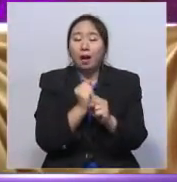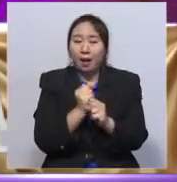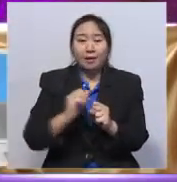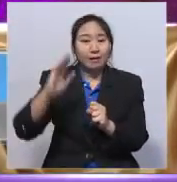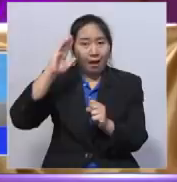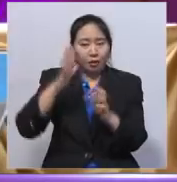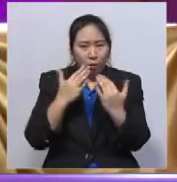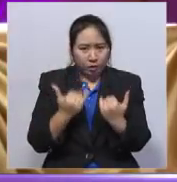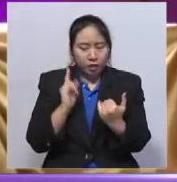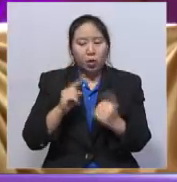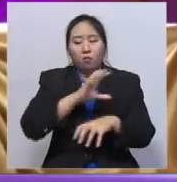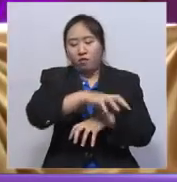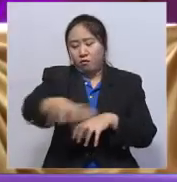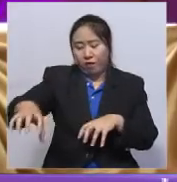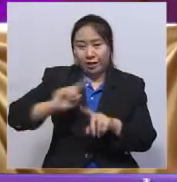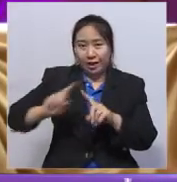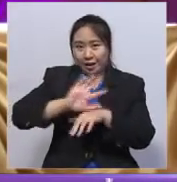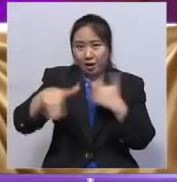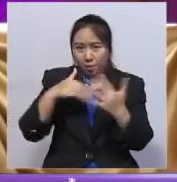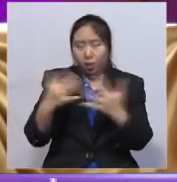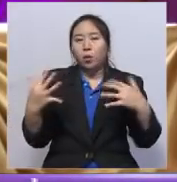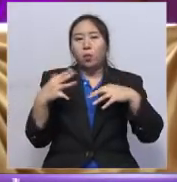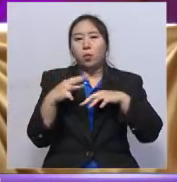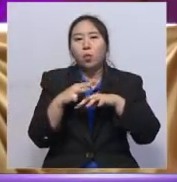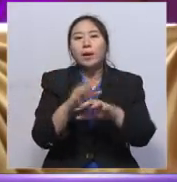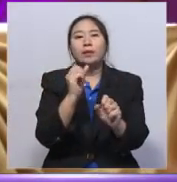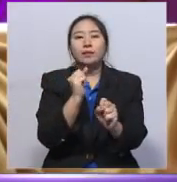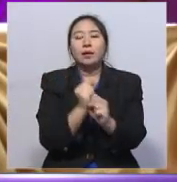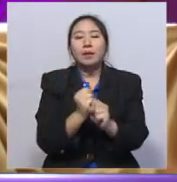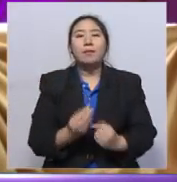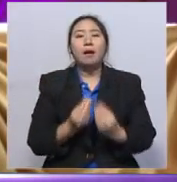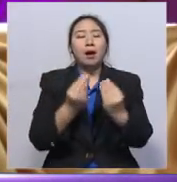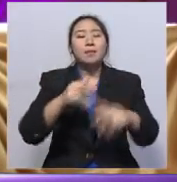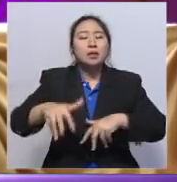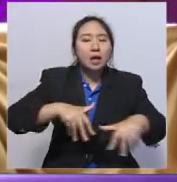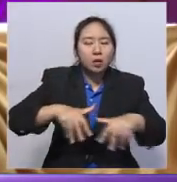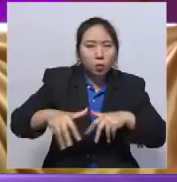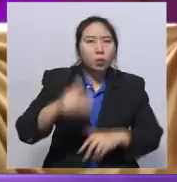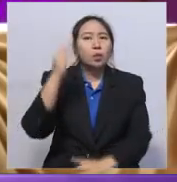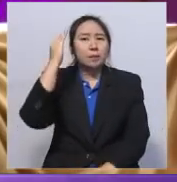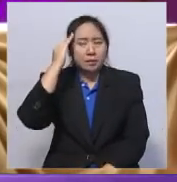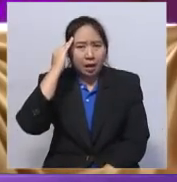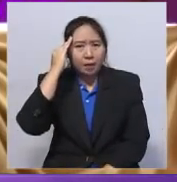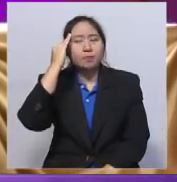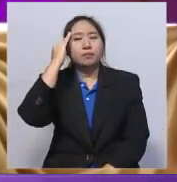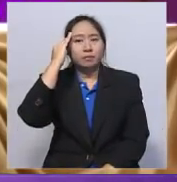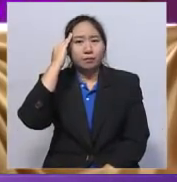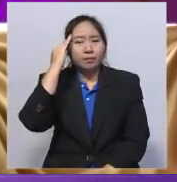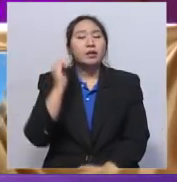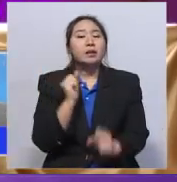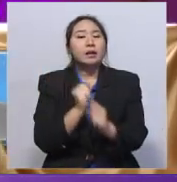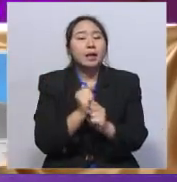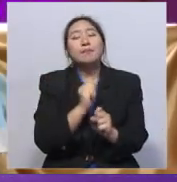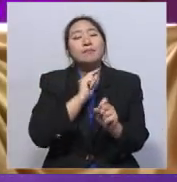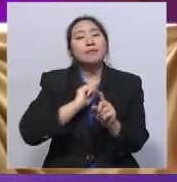ราจะต้องบูรณาการทุกฝ่ายเพื่อดำเนินการเพื่อให้ประชาชนนั้นได้รับรู้รับทราบถึงการปฏิบั